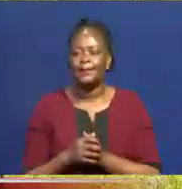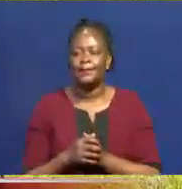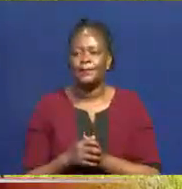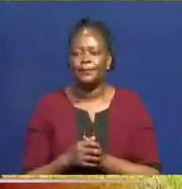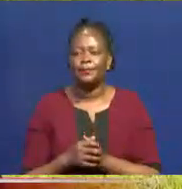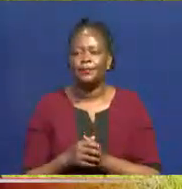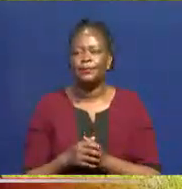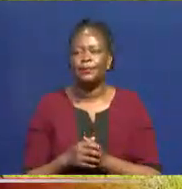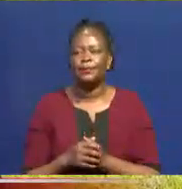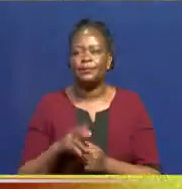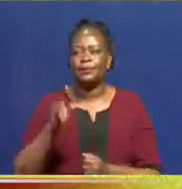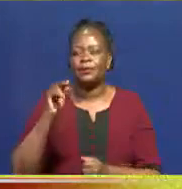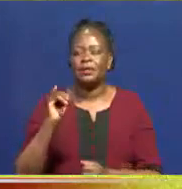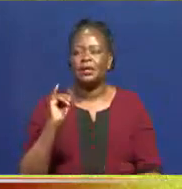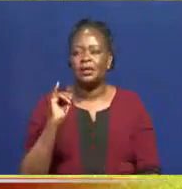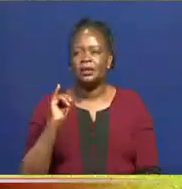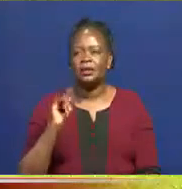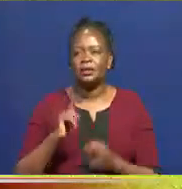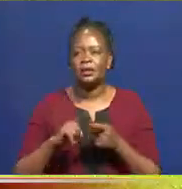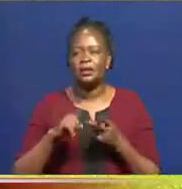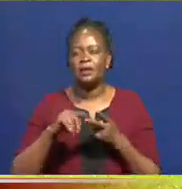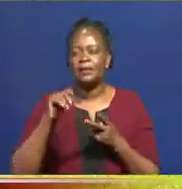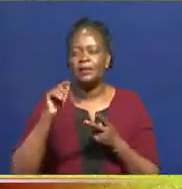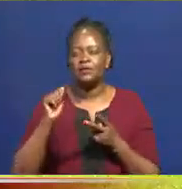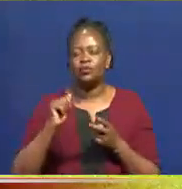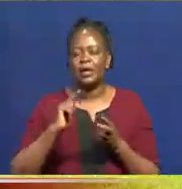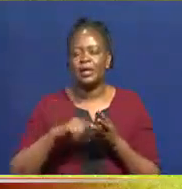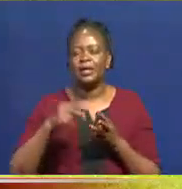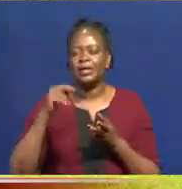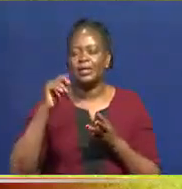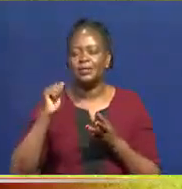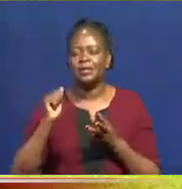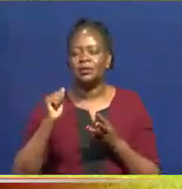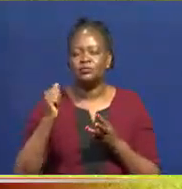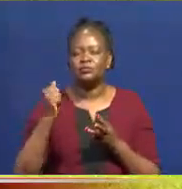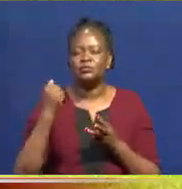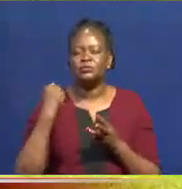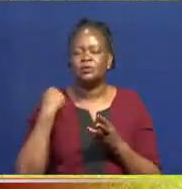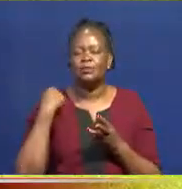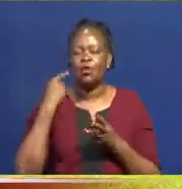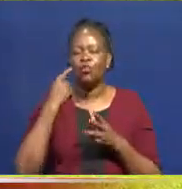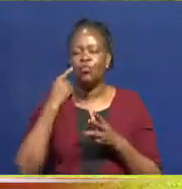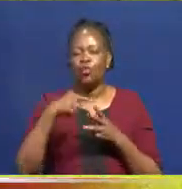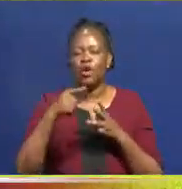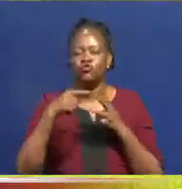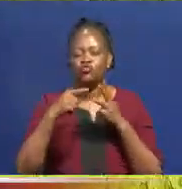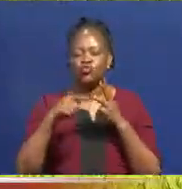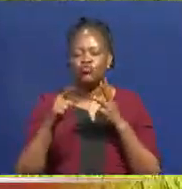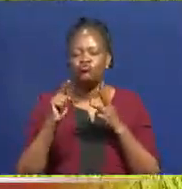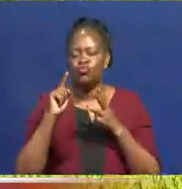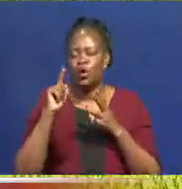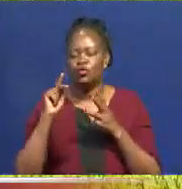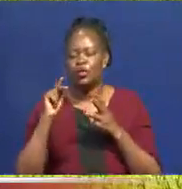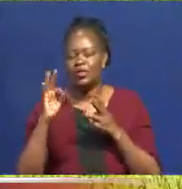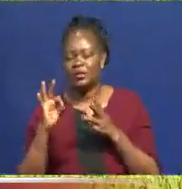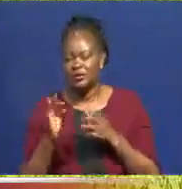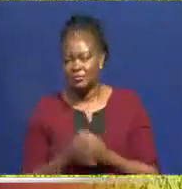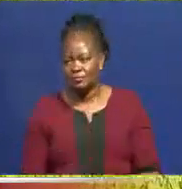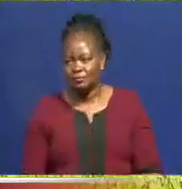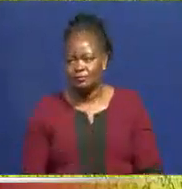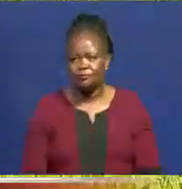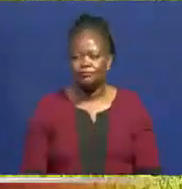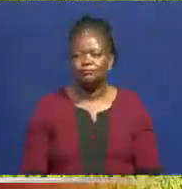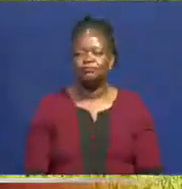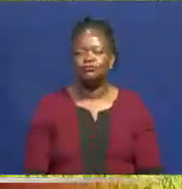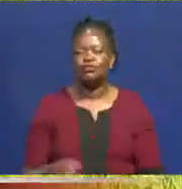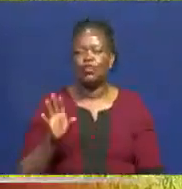Njeri Waweru, Vilpa Papechua na Ranish Hilda walinyakua nafasi za kwanza tatu katika kitengo cha miaka 15 hadi 18